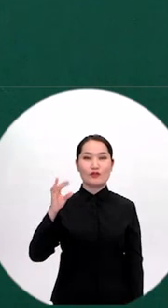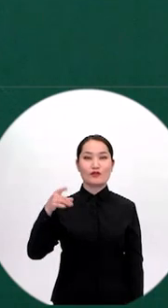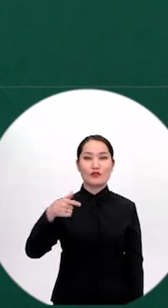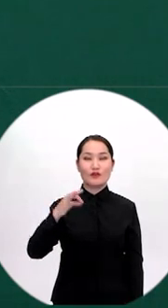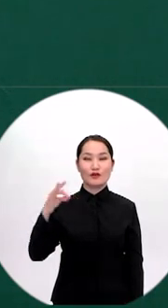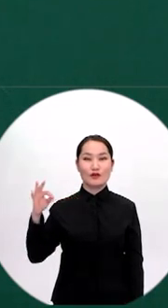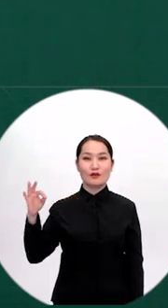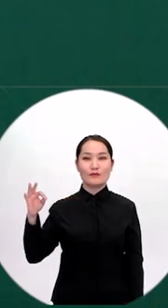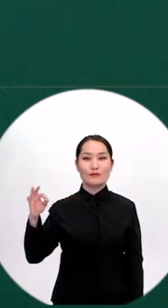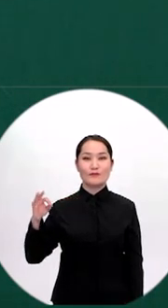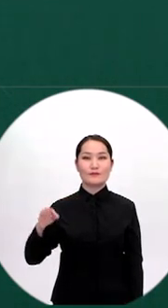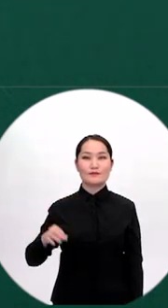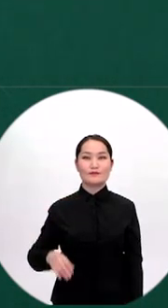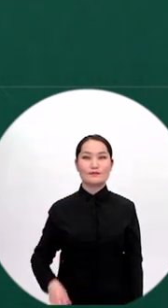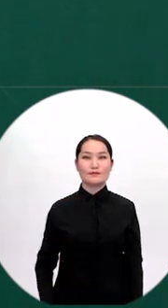өргөө.